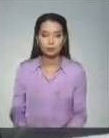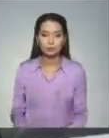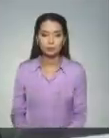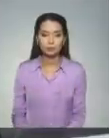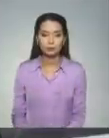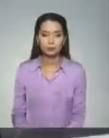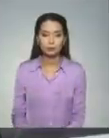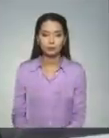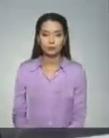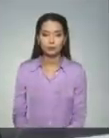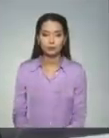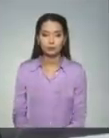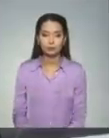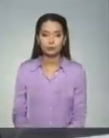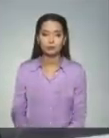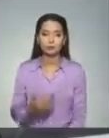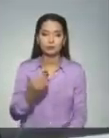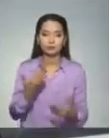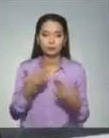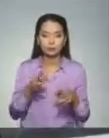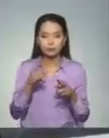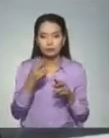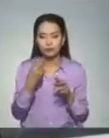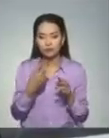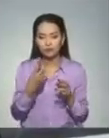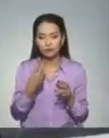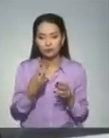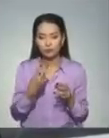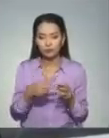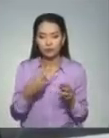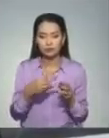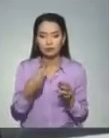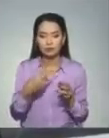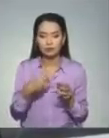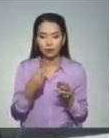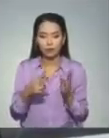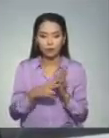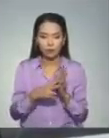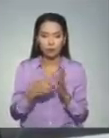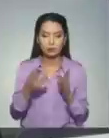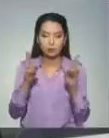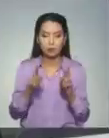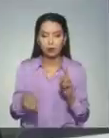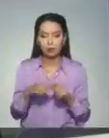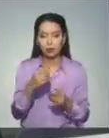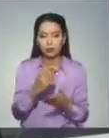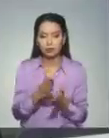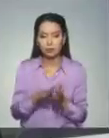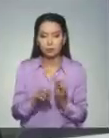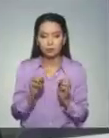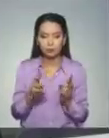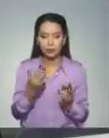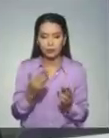пункты 10.1, 22.8 правил дорожного движения. То есть должен был двигаться со скоростью, обеспечивающей безопасность дорожного движения, учитывая